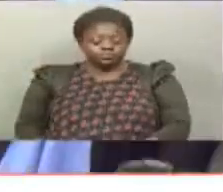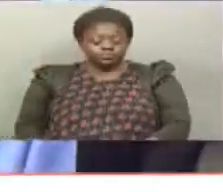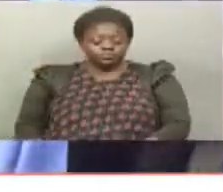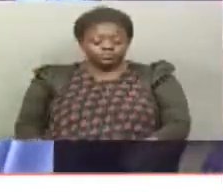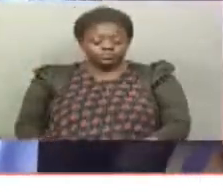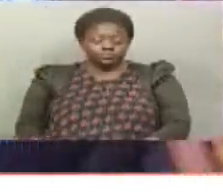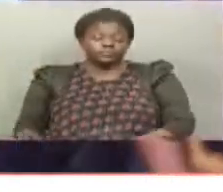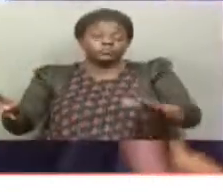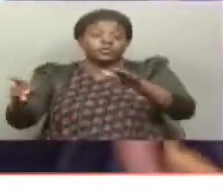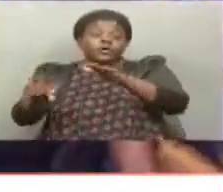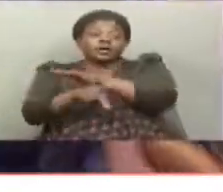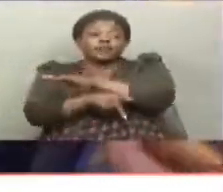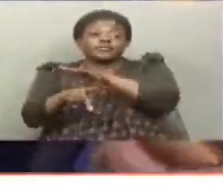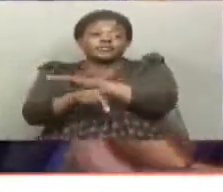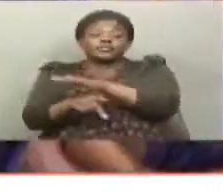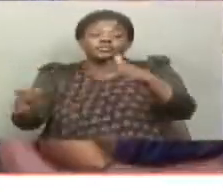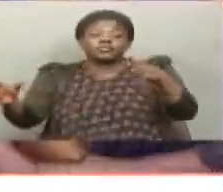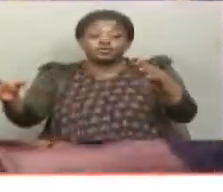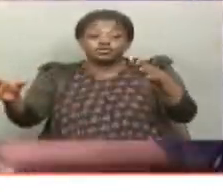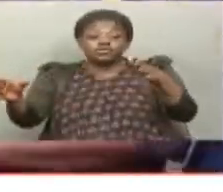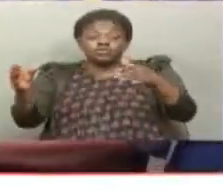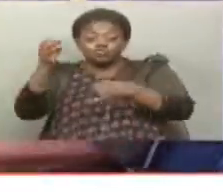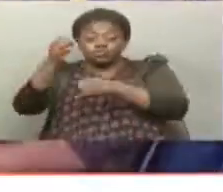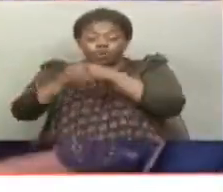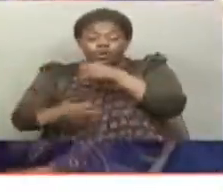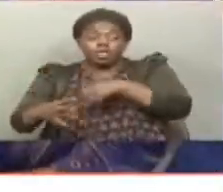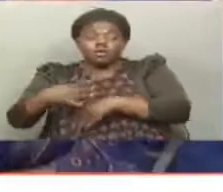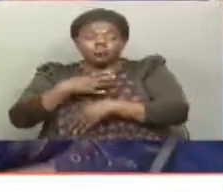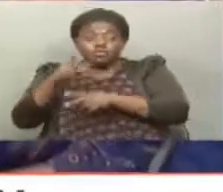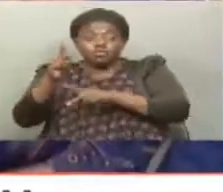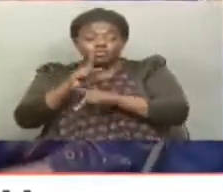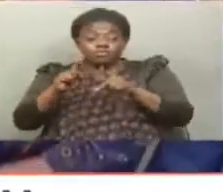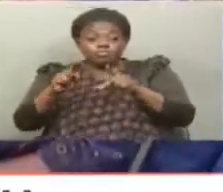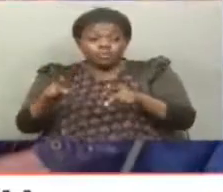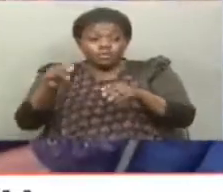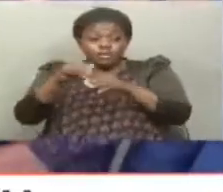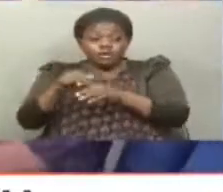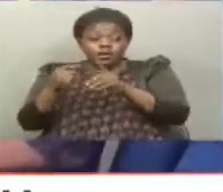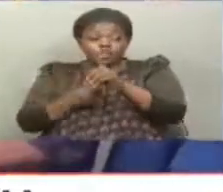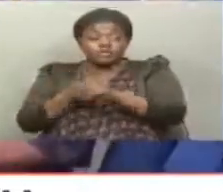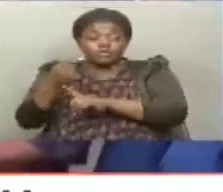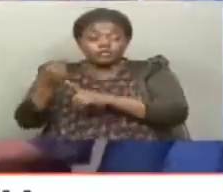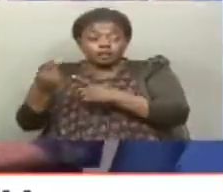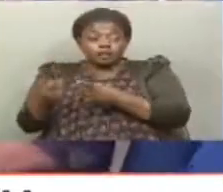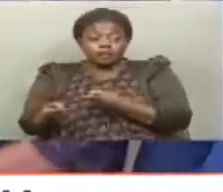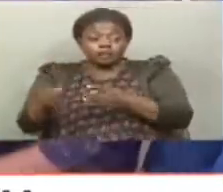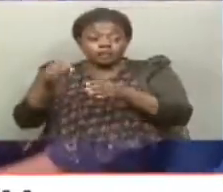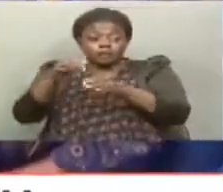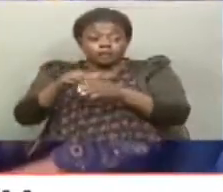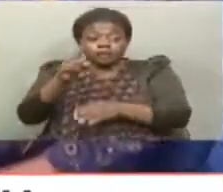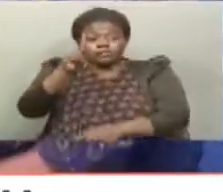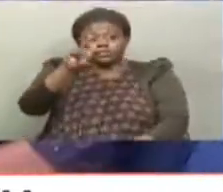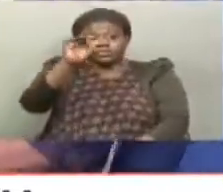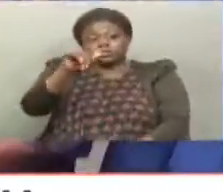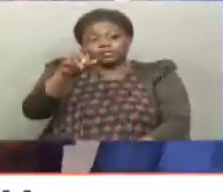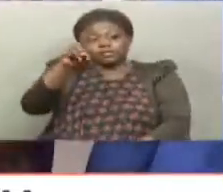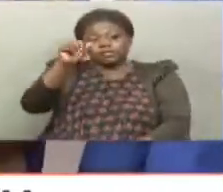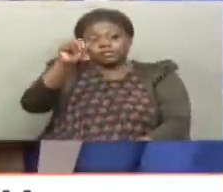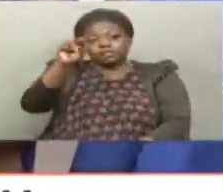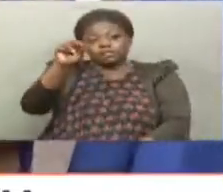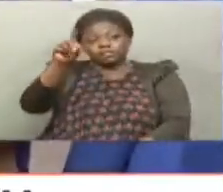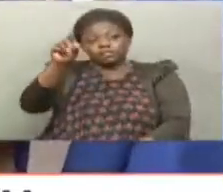Katikyo cha Hospital Maigo kufundikira okulambula abantu mu gombolo ya Makindye mitubye 3 mu Kampala. Musaza lya Kyaddondo akutandikidde ku hoteli ya